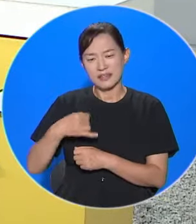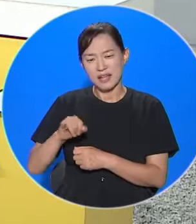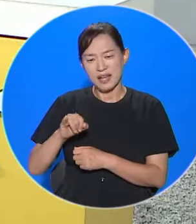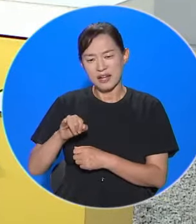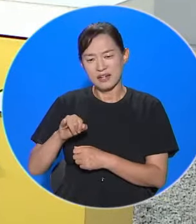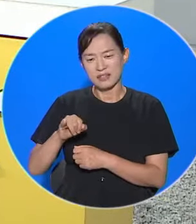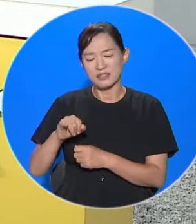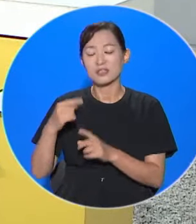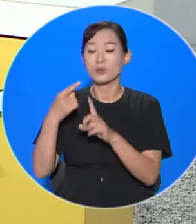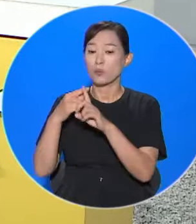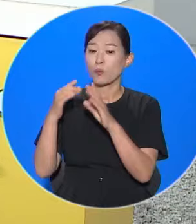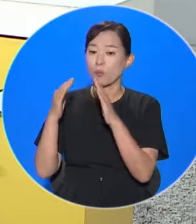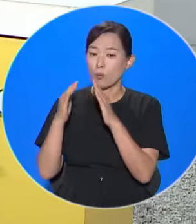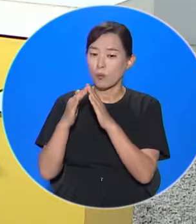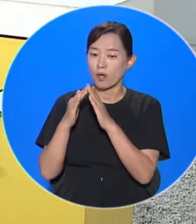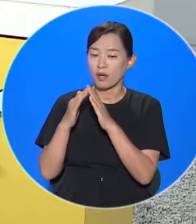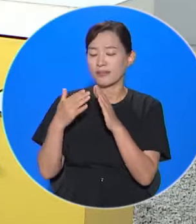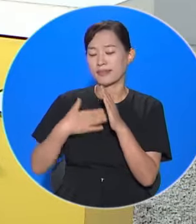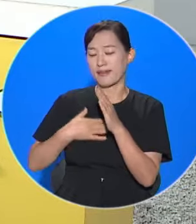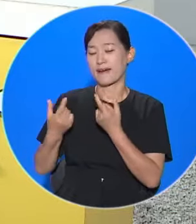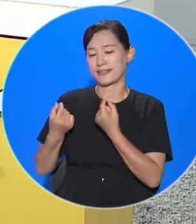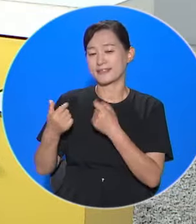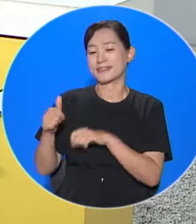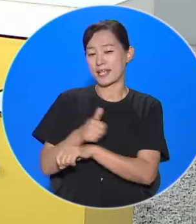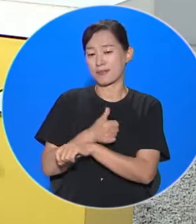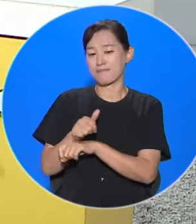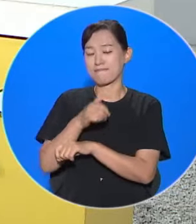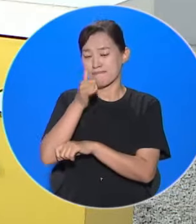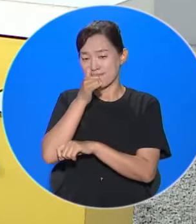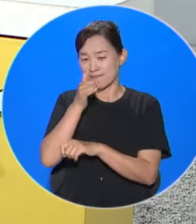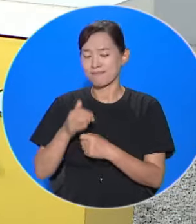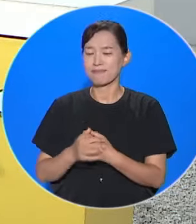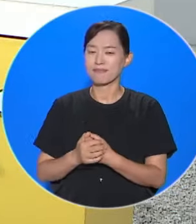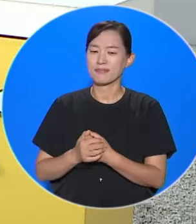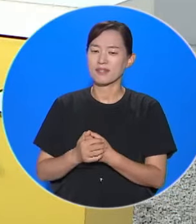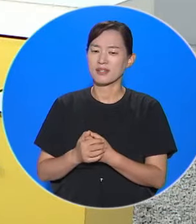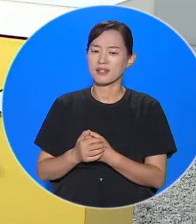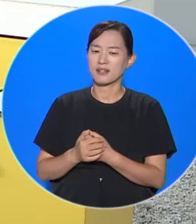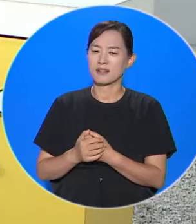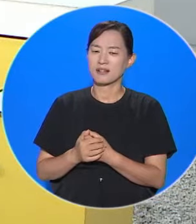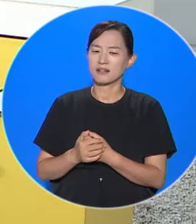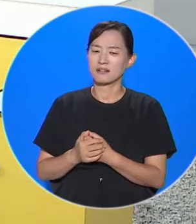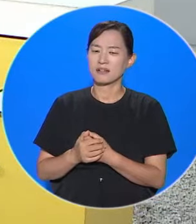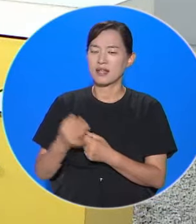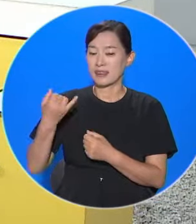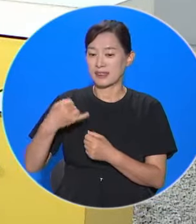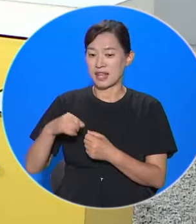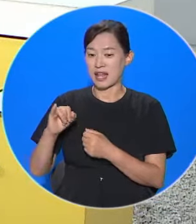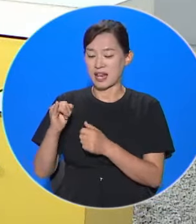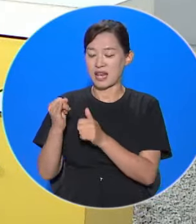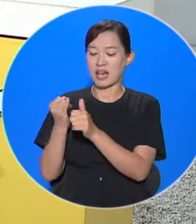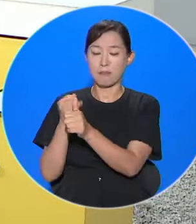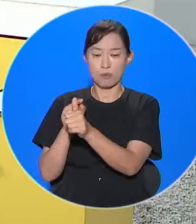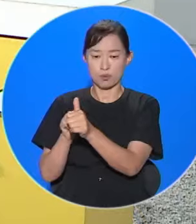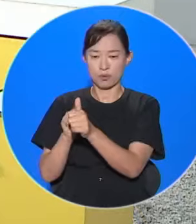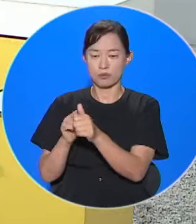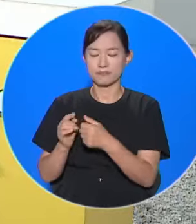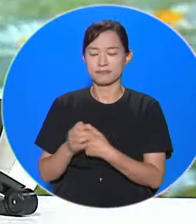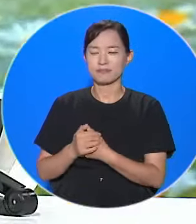딸은 이제 교회 네. 같이 저랑 나가요. 네. 이제 남편도 사회하고 이제 예순자